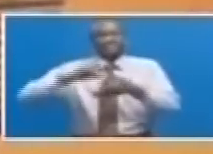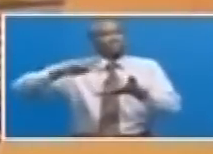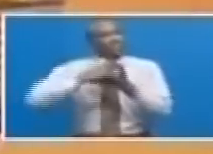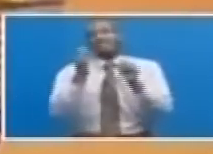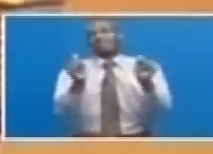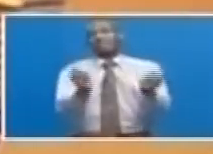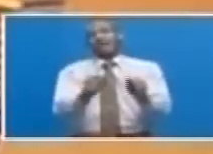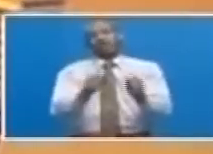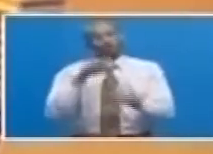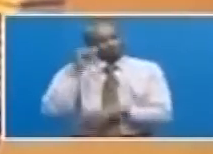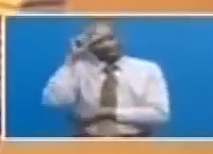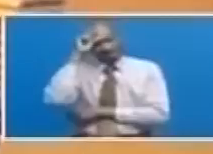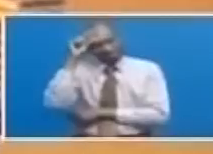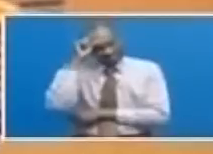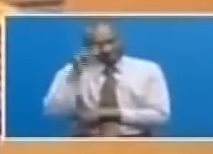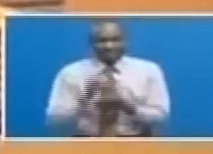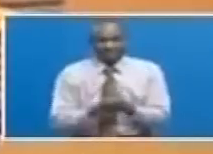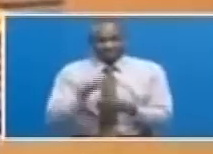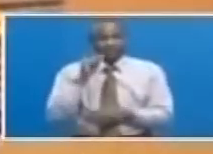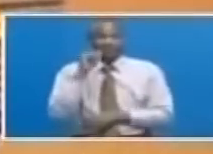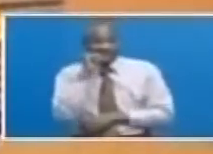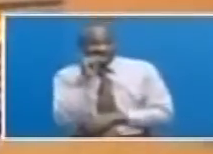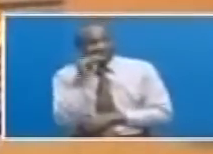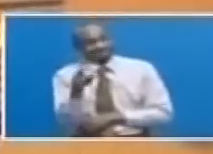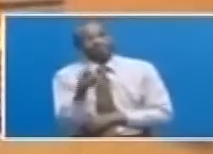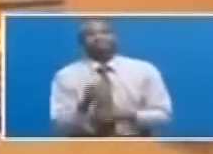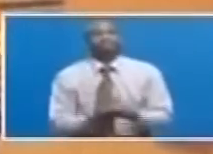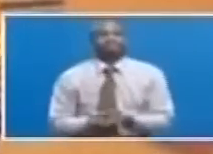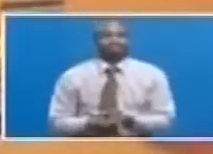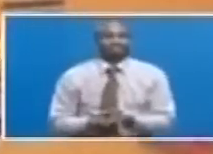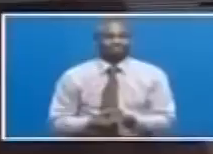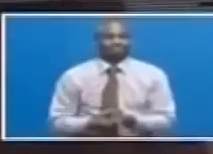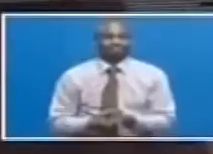zozote zilizotolewa na serikali ya Uingereza kama fidia.